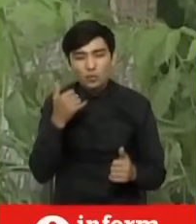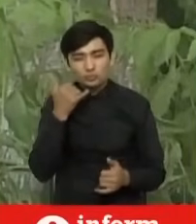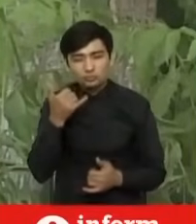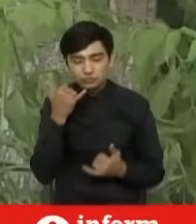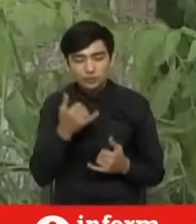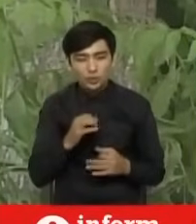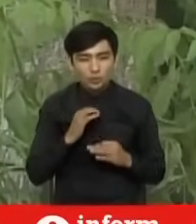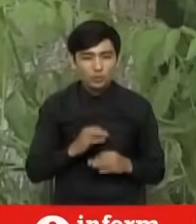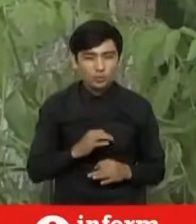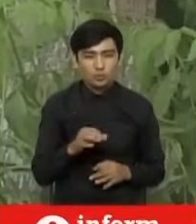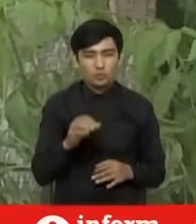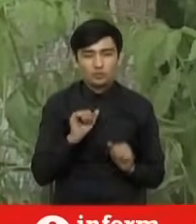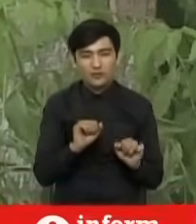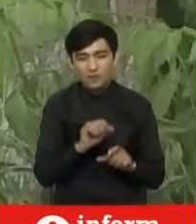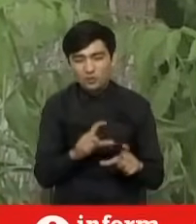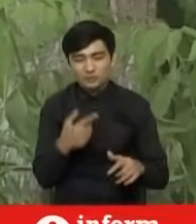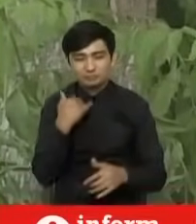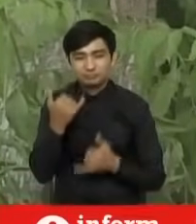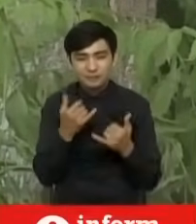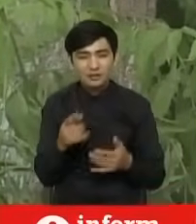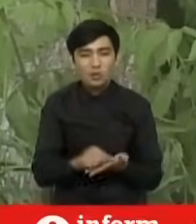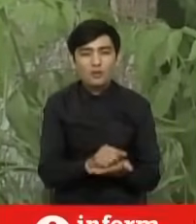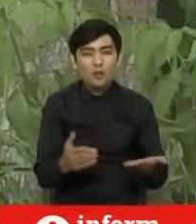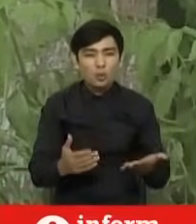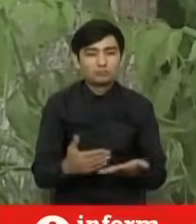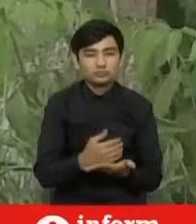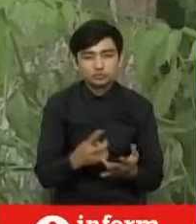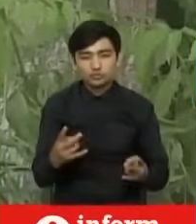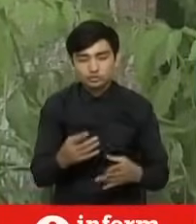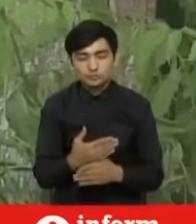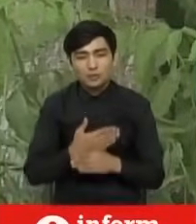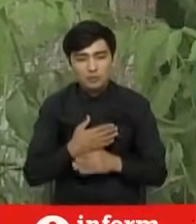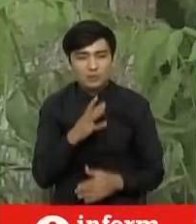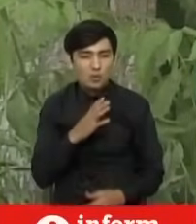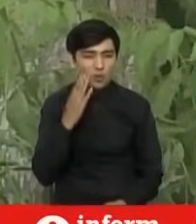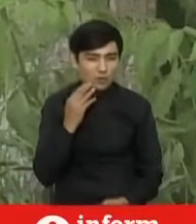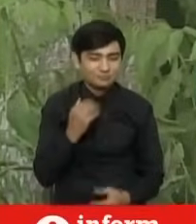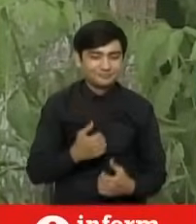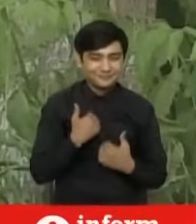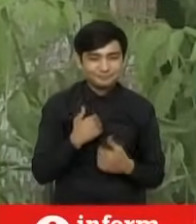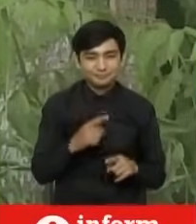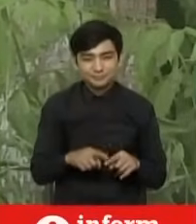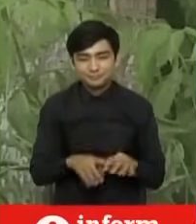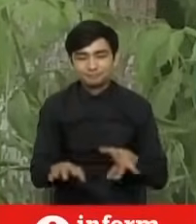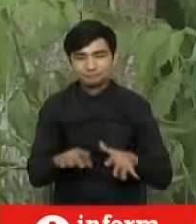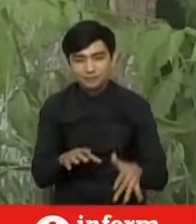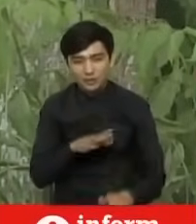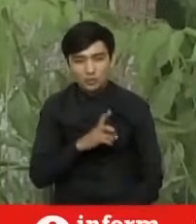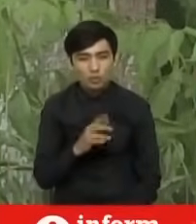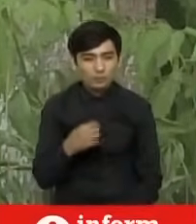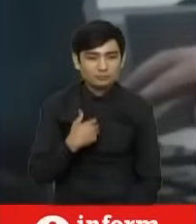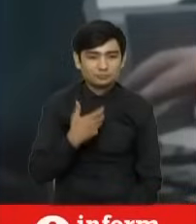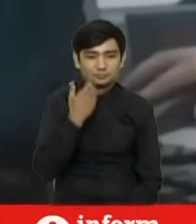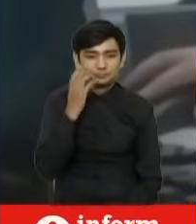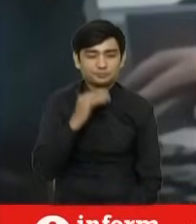Я обратился к грамотным юристам, мне подсказали, какие документы нужны, помогли мне. Было нелегко, пришлось постараться, чтобы пройти процедуру, но у меня